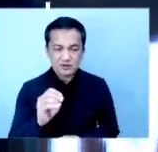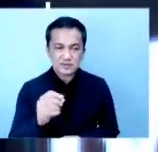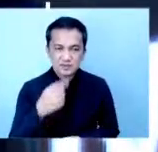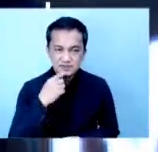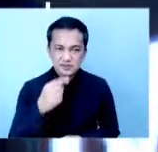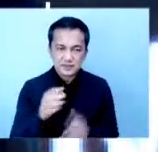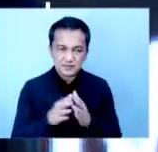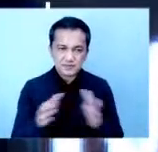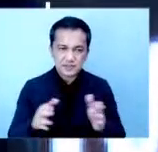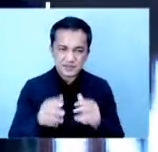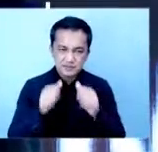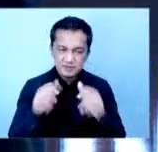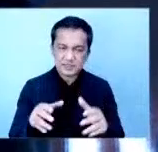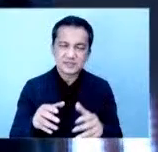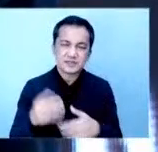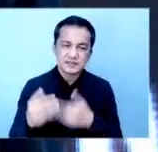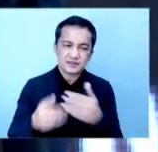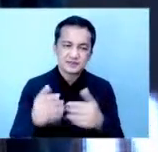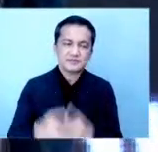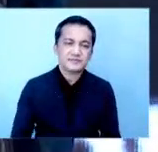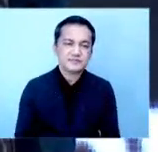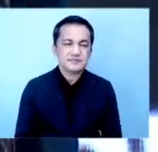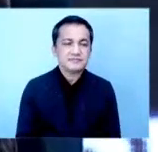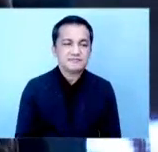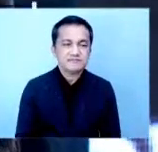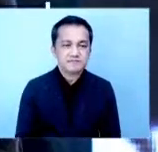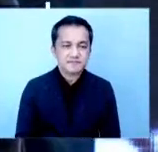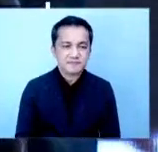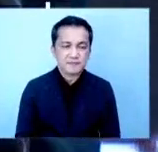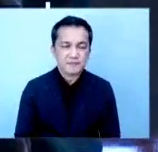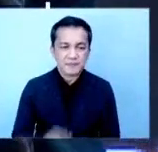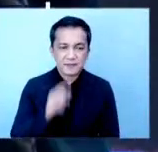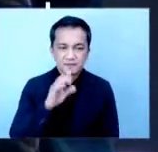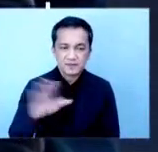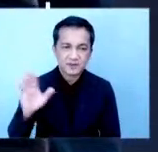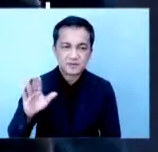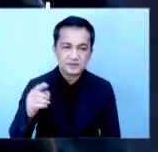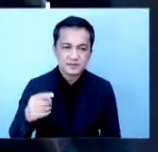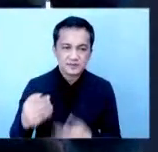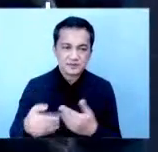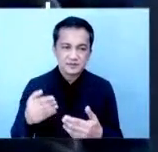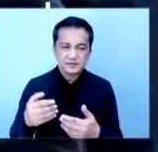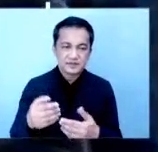biggest blessing ang serye. Promise kasi itong serye nito, binigay ko lahat.